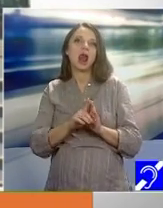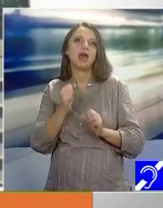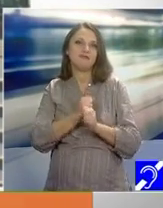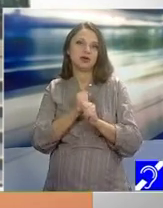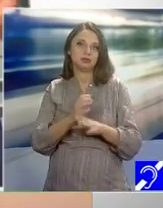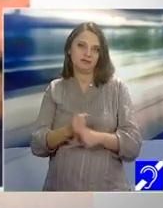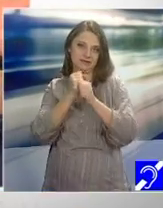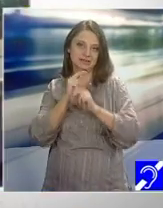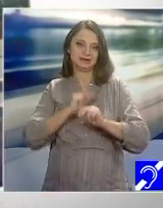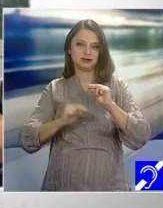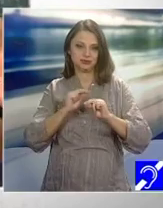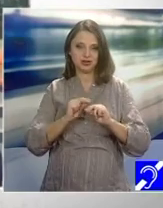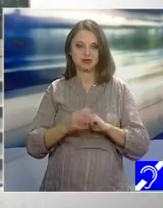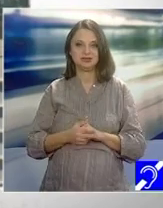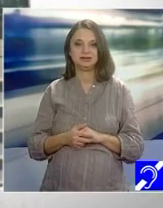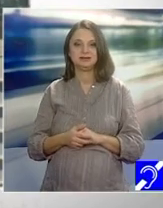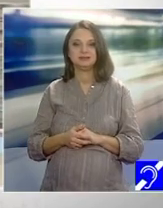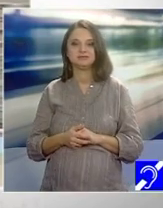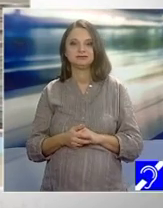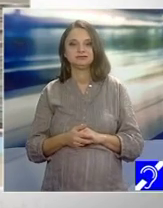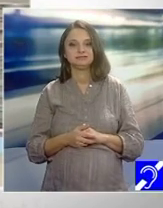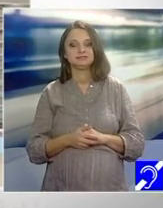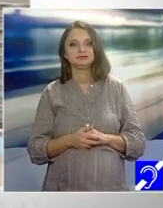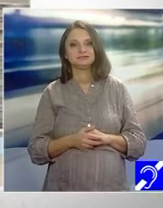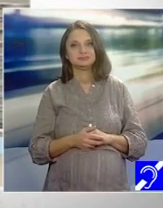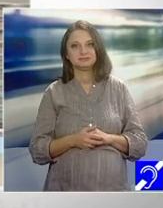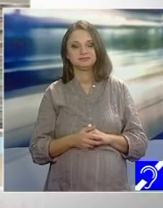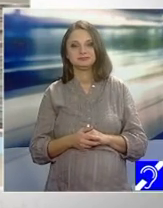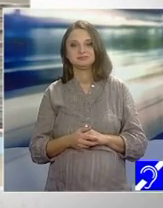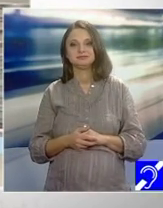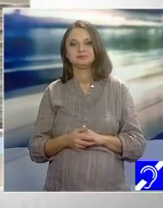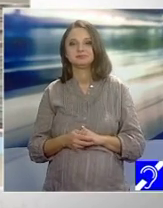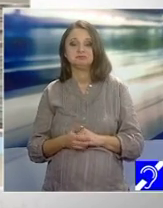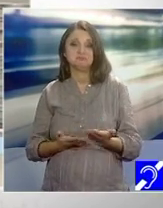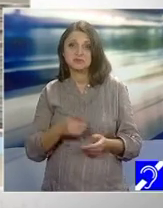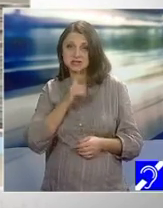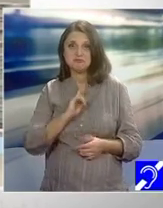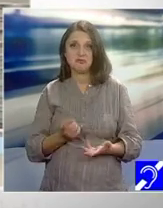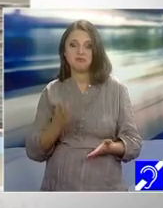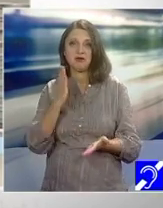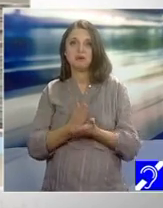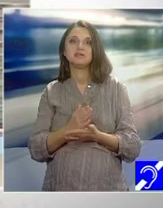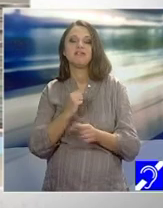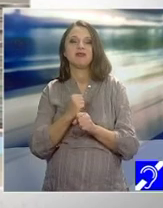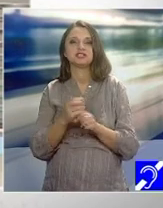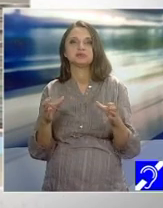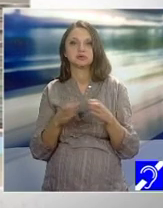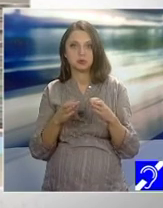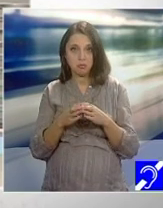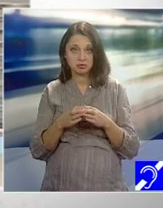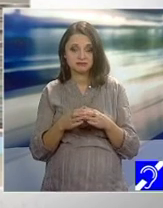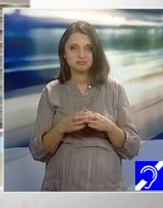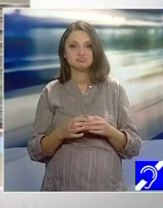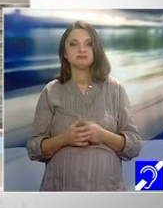atunci am preferat să mergem efectiv ca o mișcare colectivă și a comunității. Și de-aia pur și simplu v-ați hotărât, vom face un grup